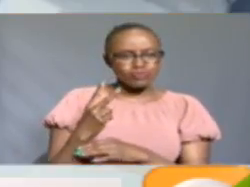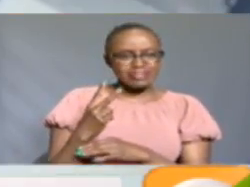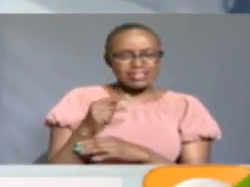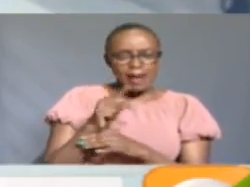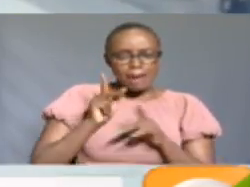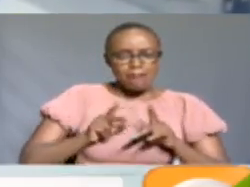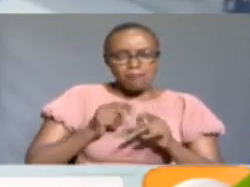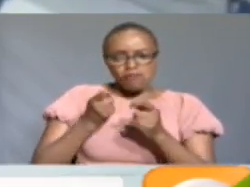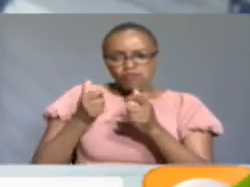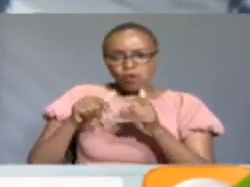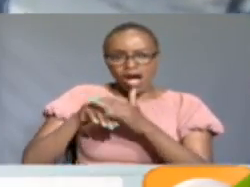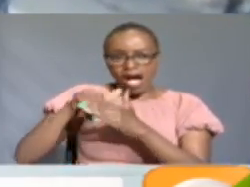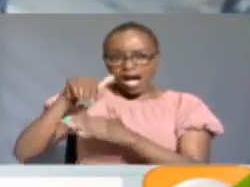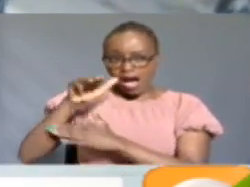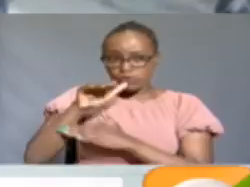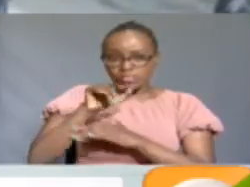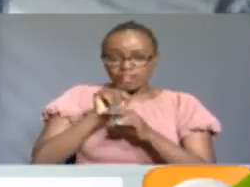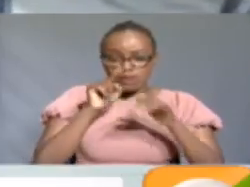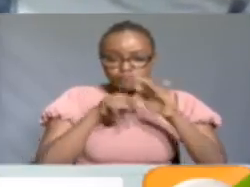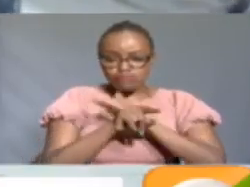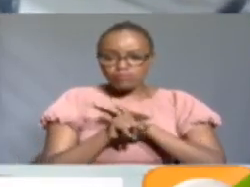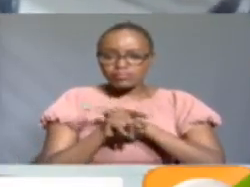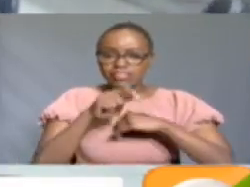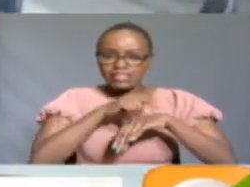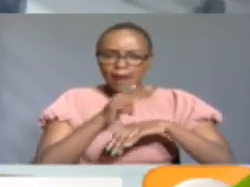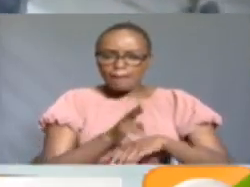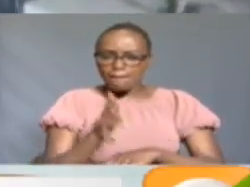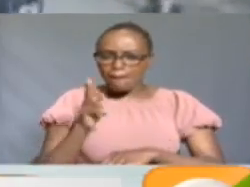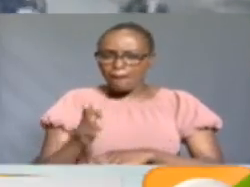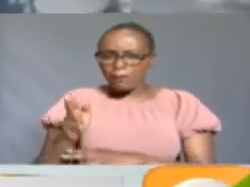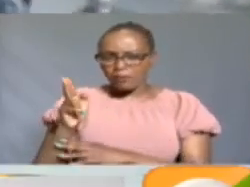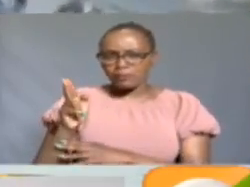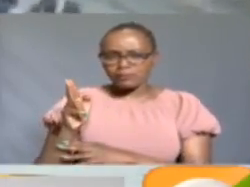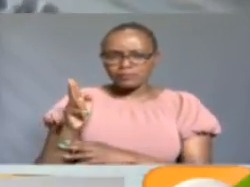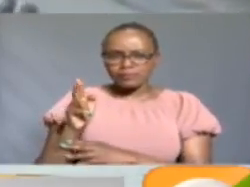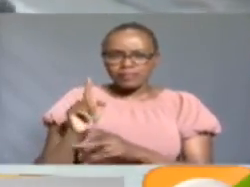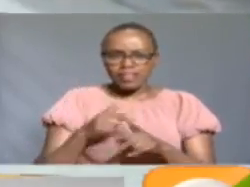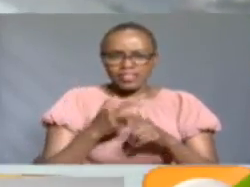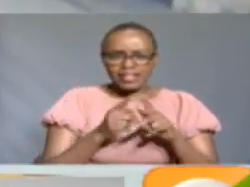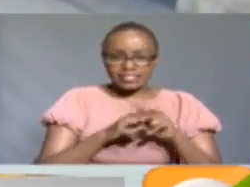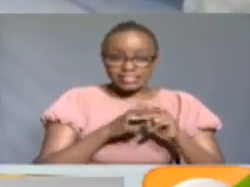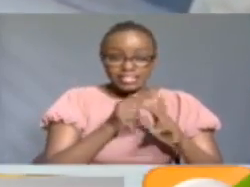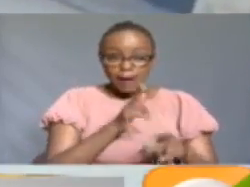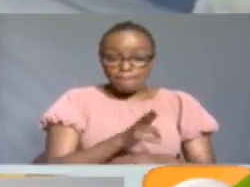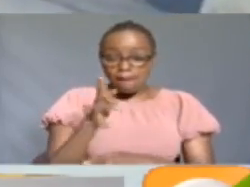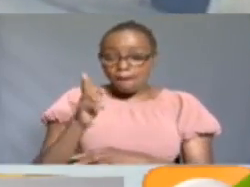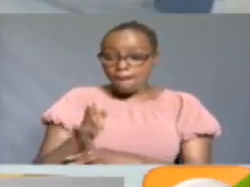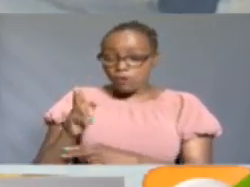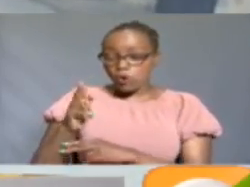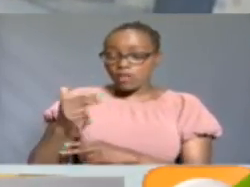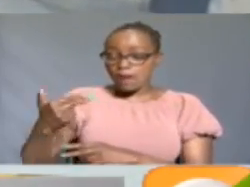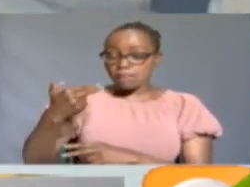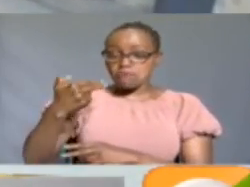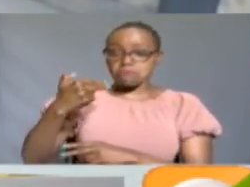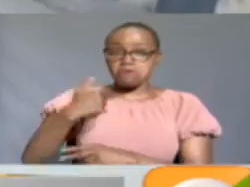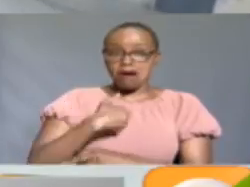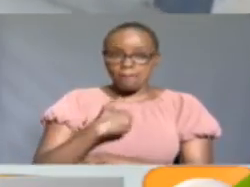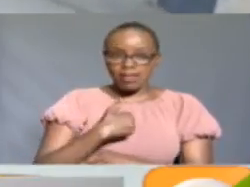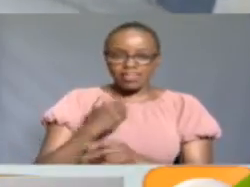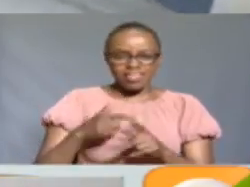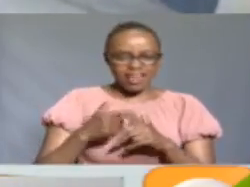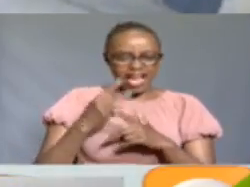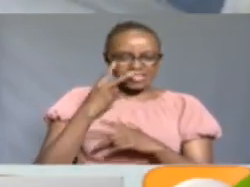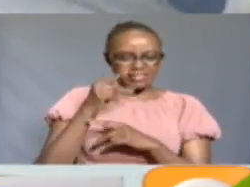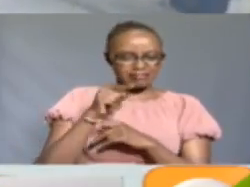wawili wakitokea huko wakiingia ndani wakishoot. Ndo wakaanza kushoot, wakaanza kunishoot. So mimi kuona